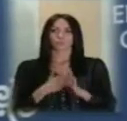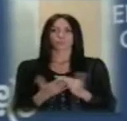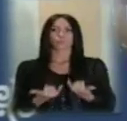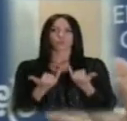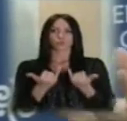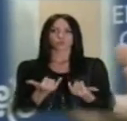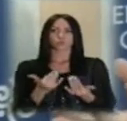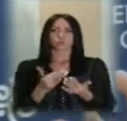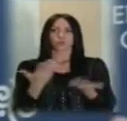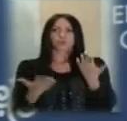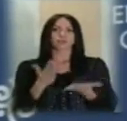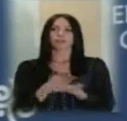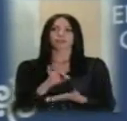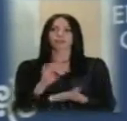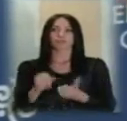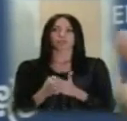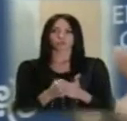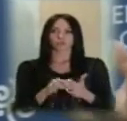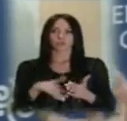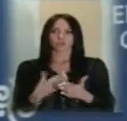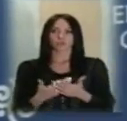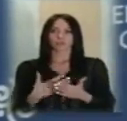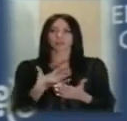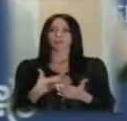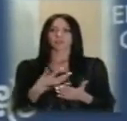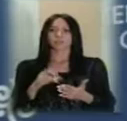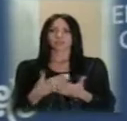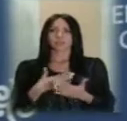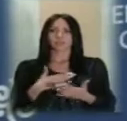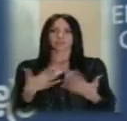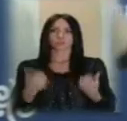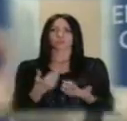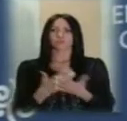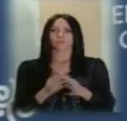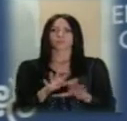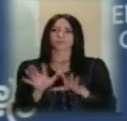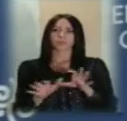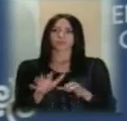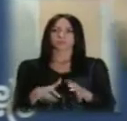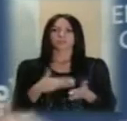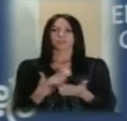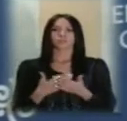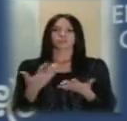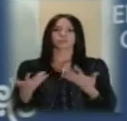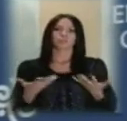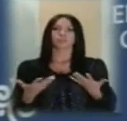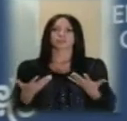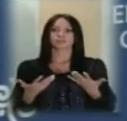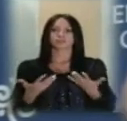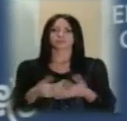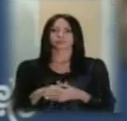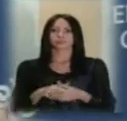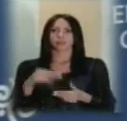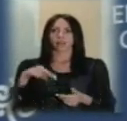не основними для нашого здоров'я, я не знаю, є дуже багато таких поліклініках, є масаж, є якась там ЛФК,